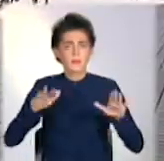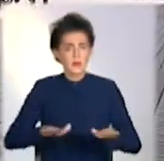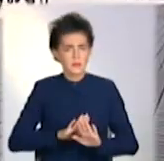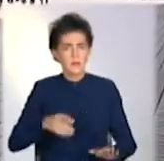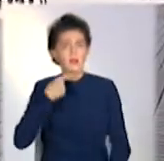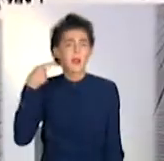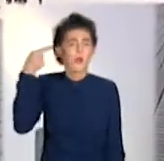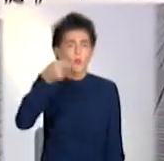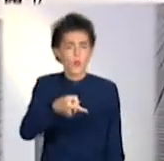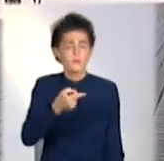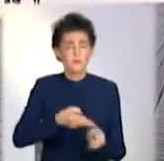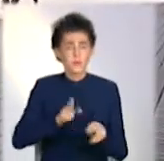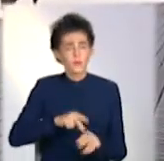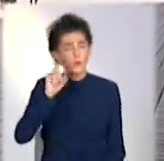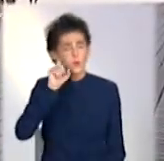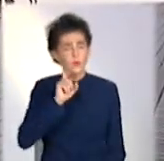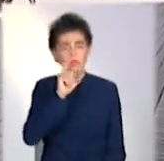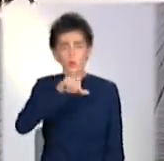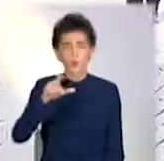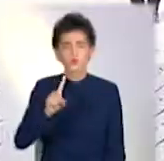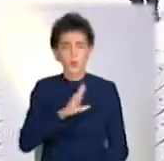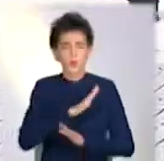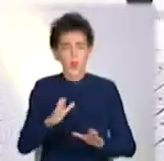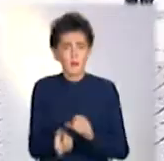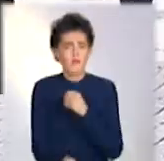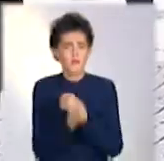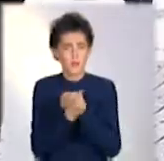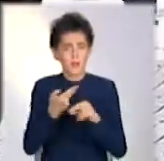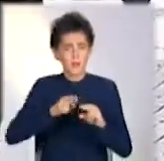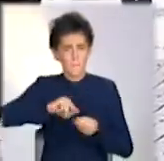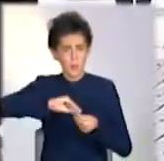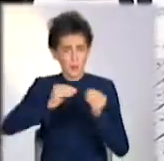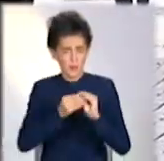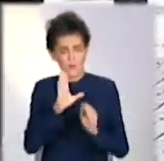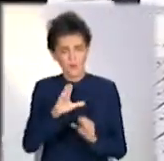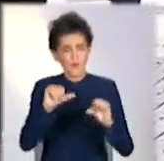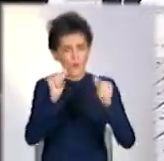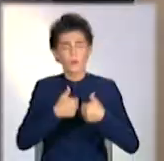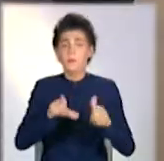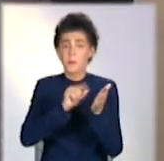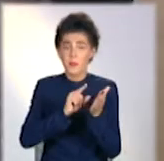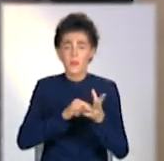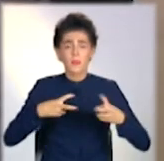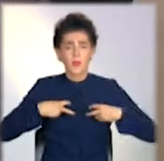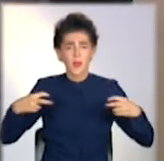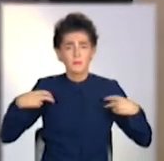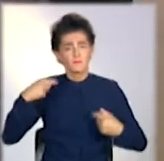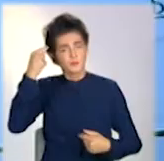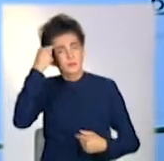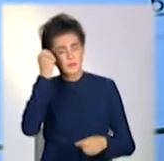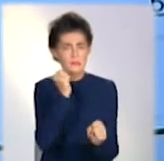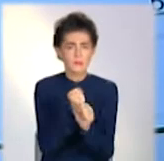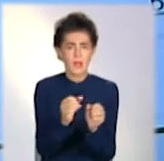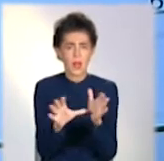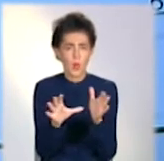далеко. Щоб в українців у майбутньому не виникало таких проблем під час виходу на пенсію, депутати взялися запроваджувати електронні